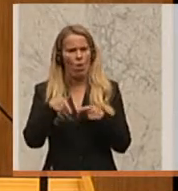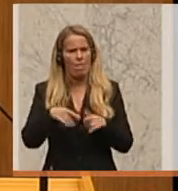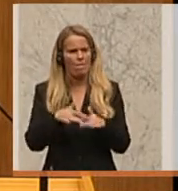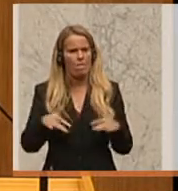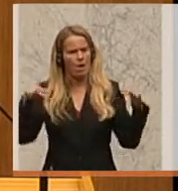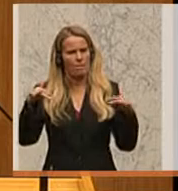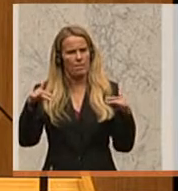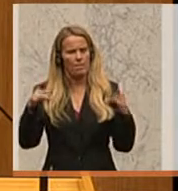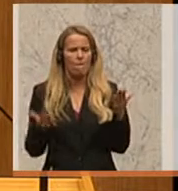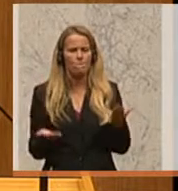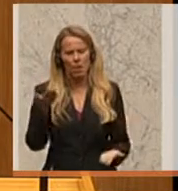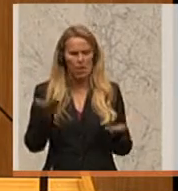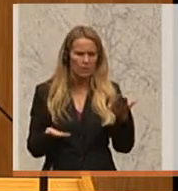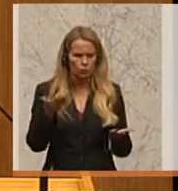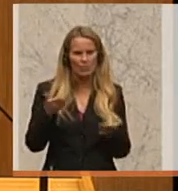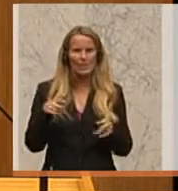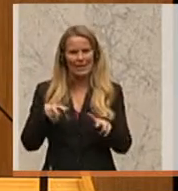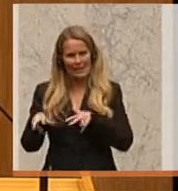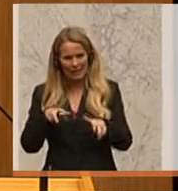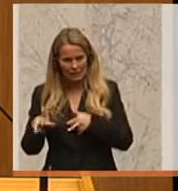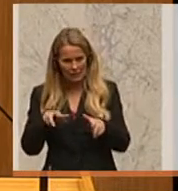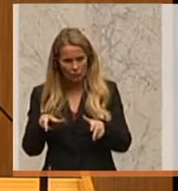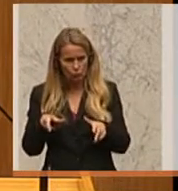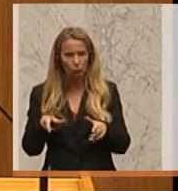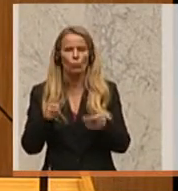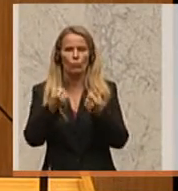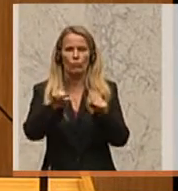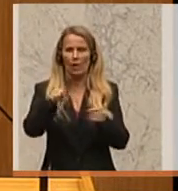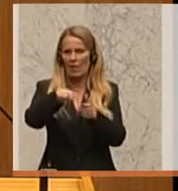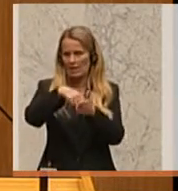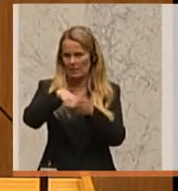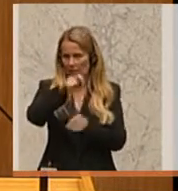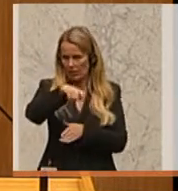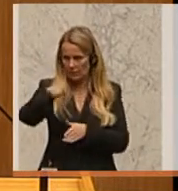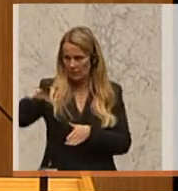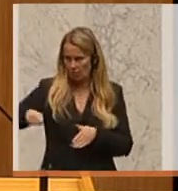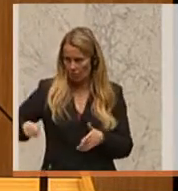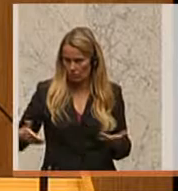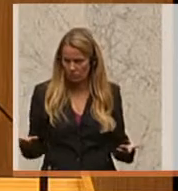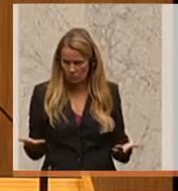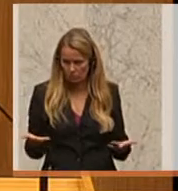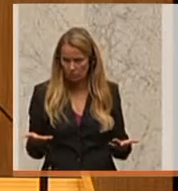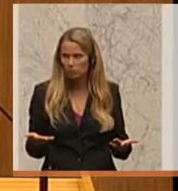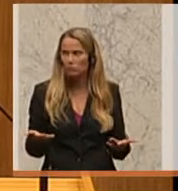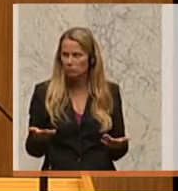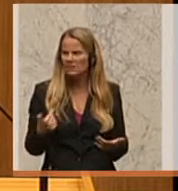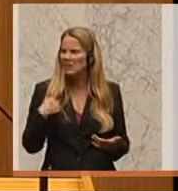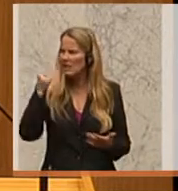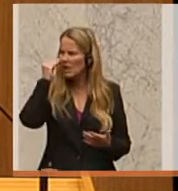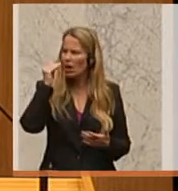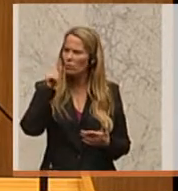Verhältnis zwischen Regierung und den frei gewählten Mandataren. Und ich glaube, dass die Art und